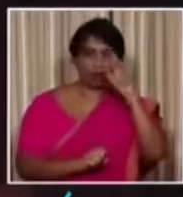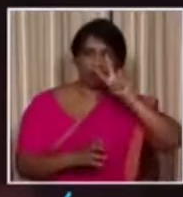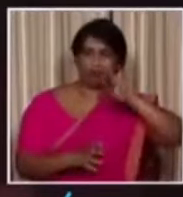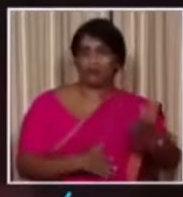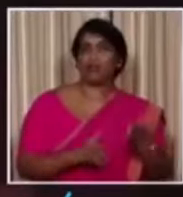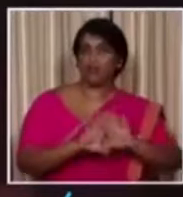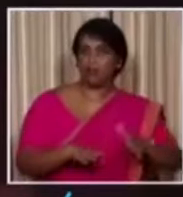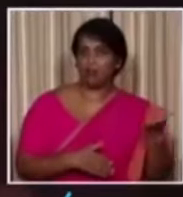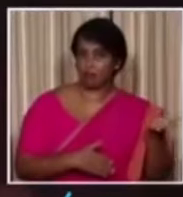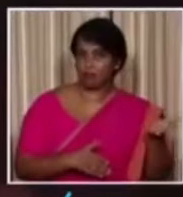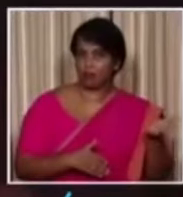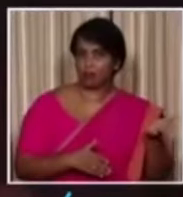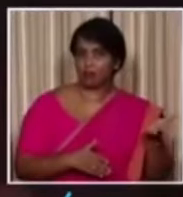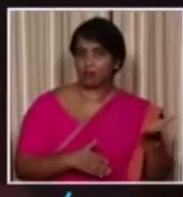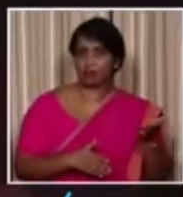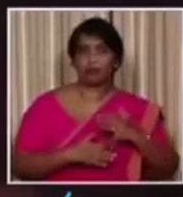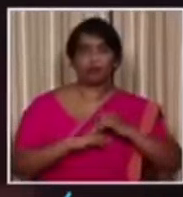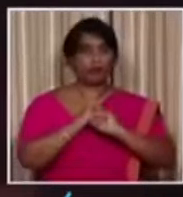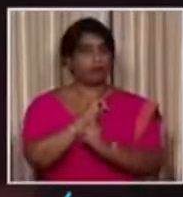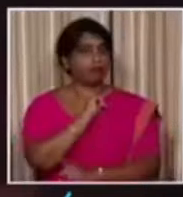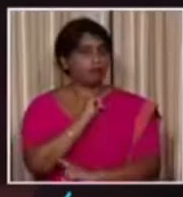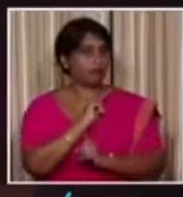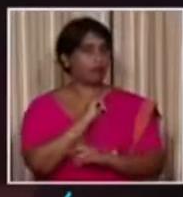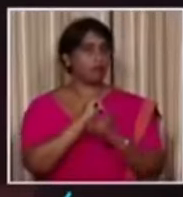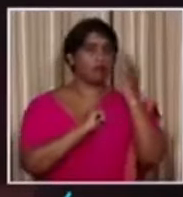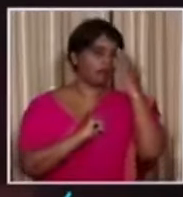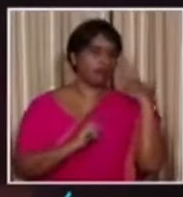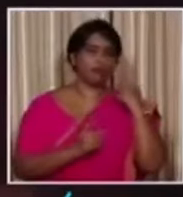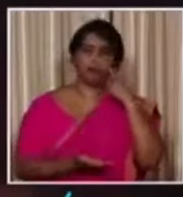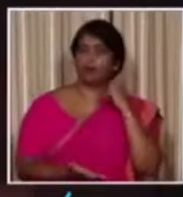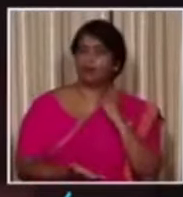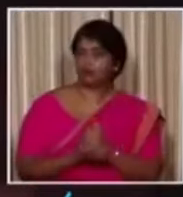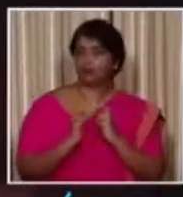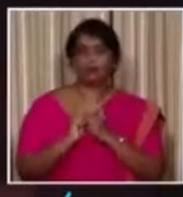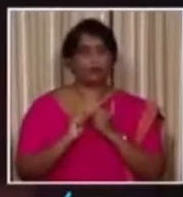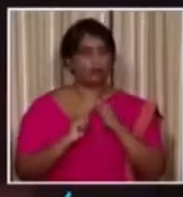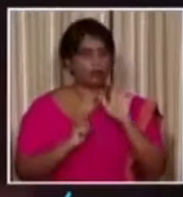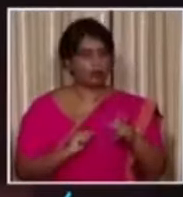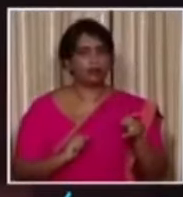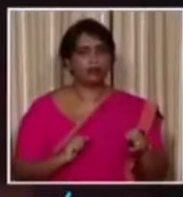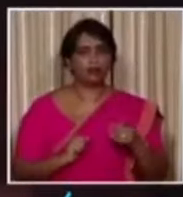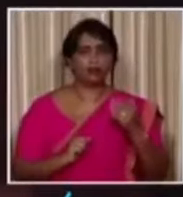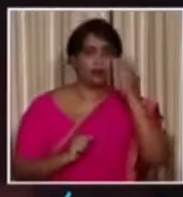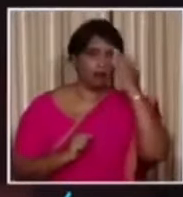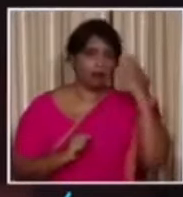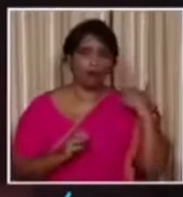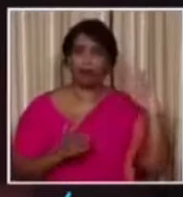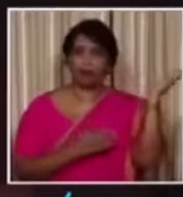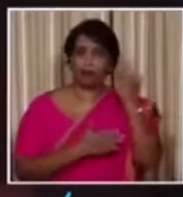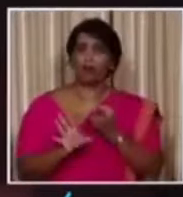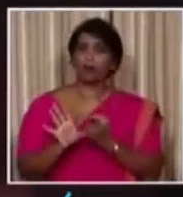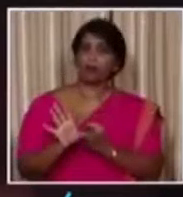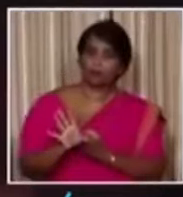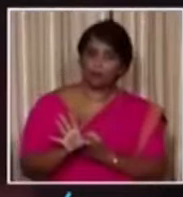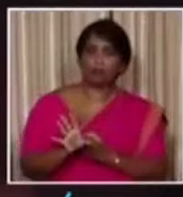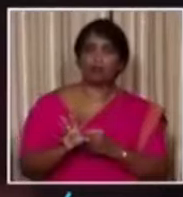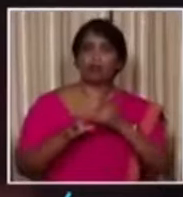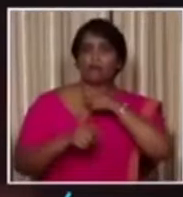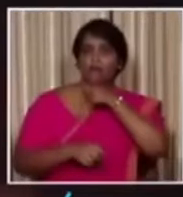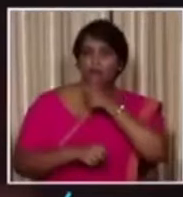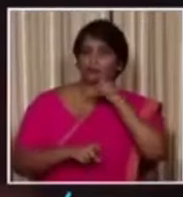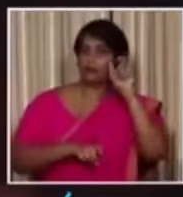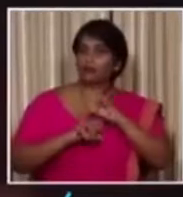වැටෙනවා. බඩදරු අම්මලා බොහොම අසහනයකට පත් වෙලා තිබෙනවා. මව් පරපුර, තරුණ පරපුර,